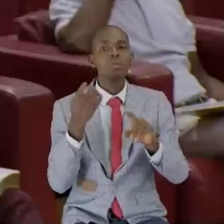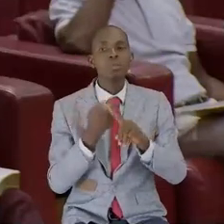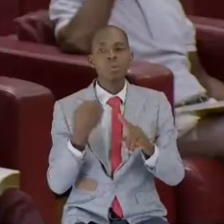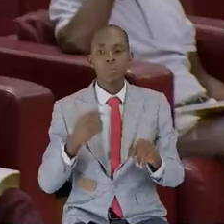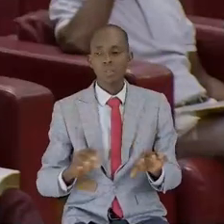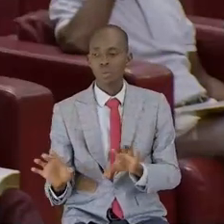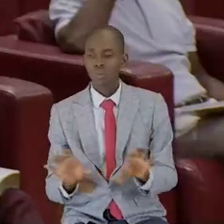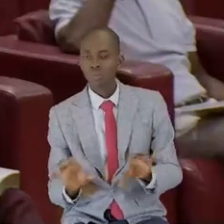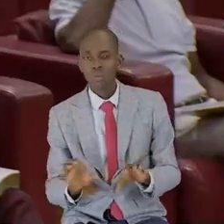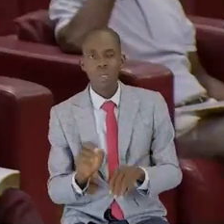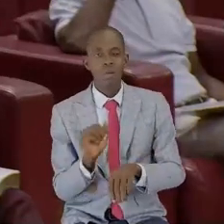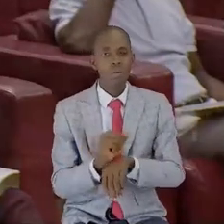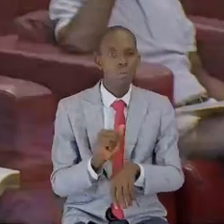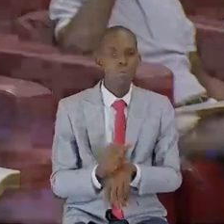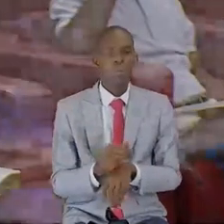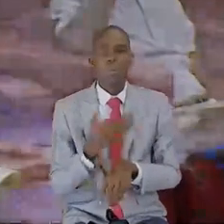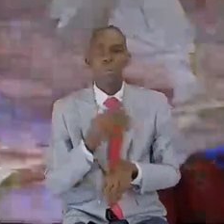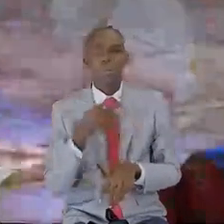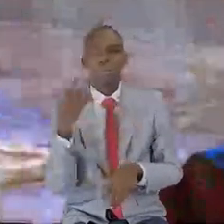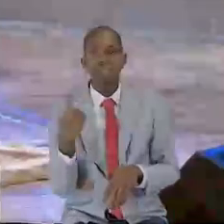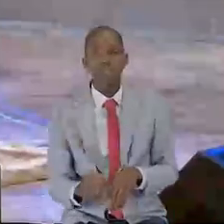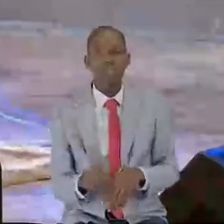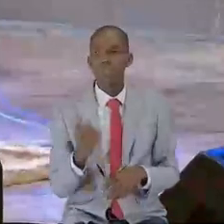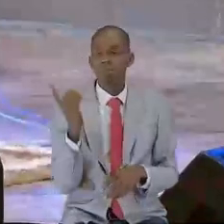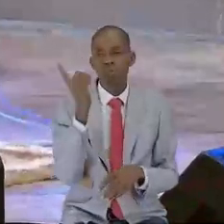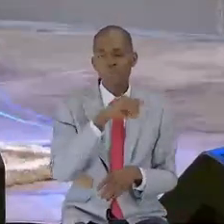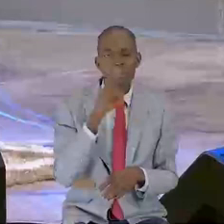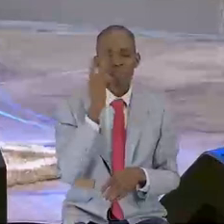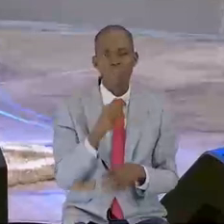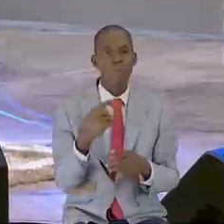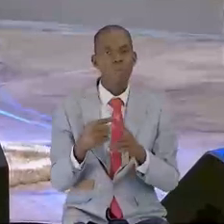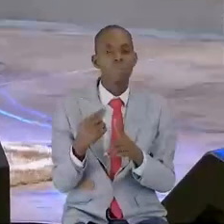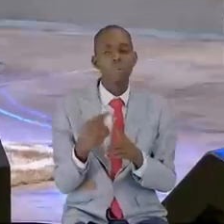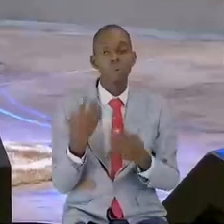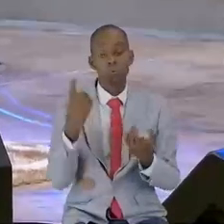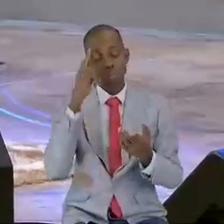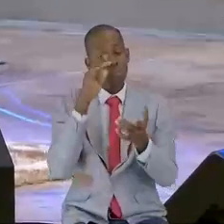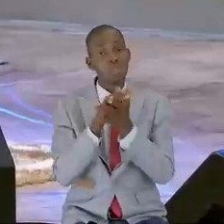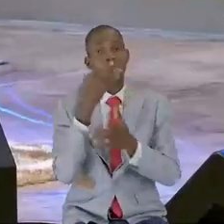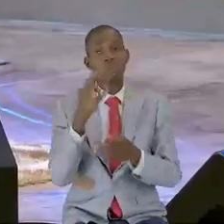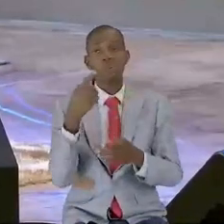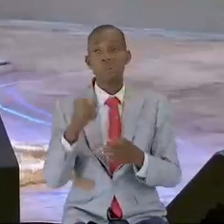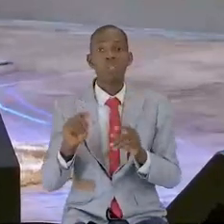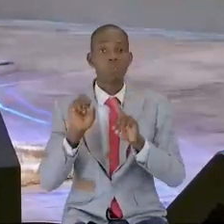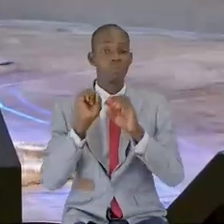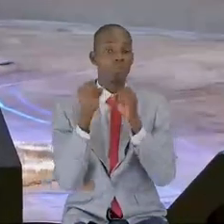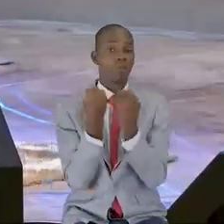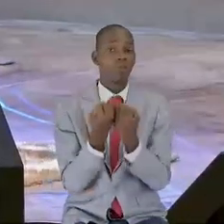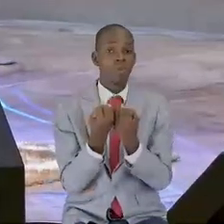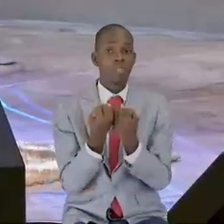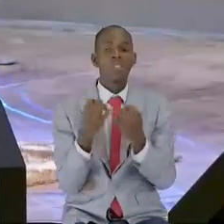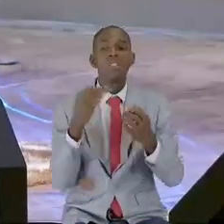activités et des superstitions de la société. C'est Christ. Il a mené une vie et tout le